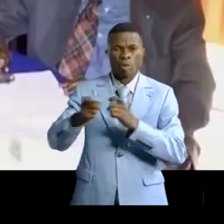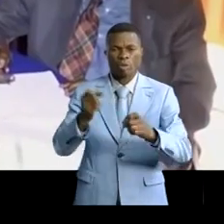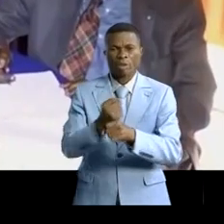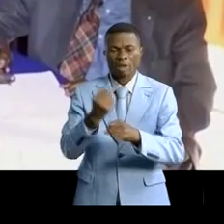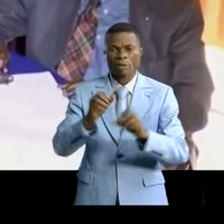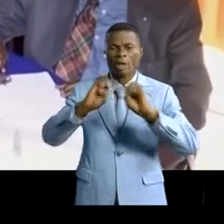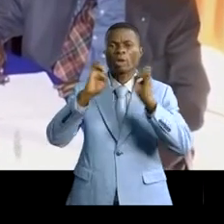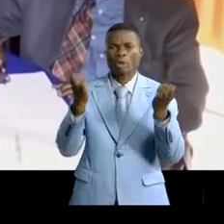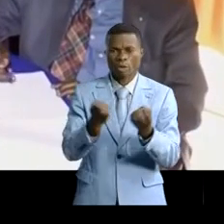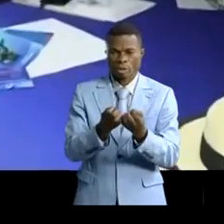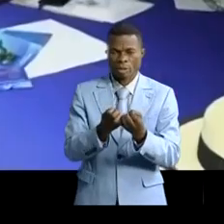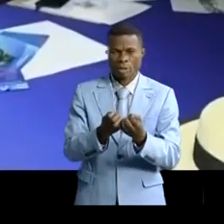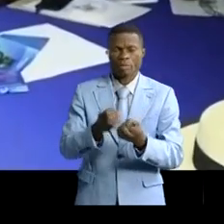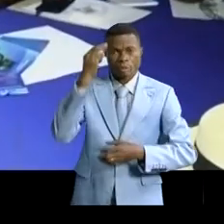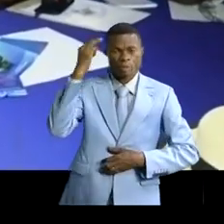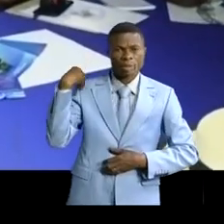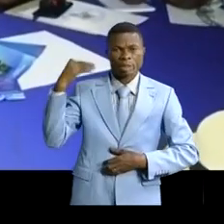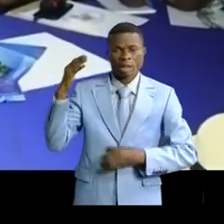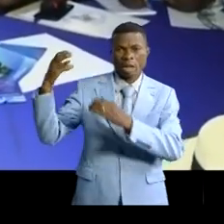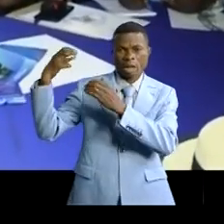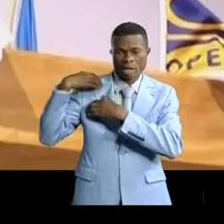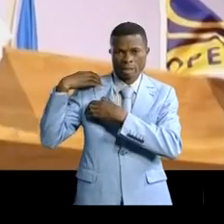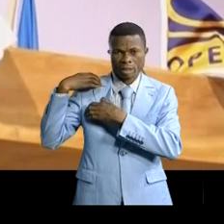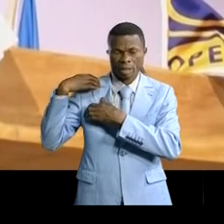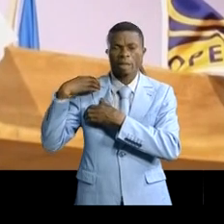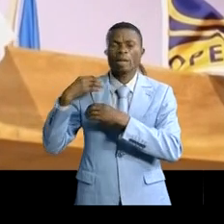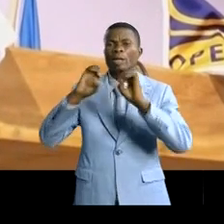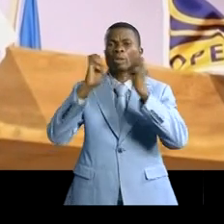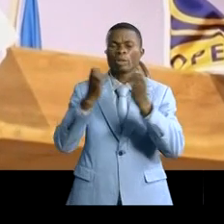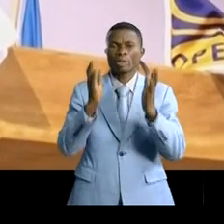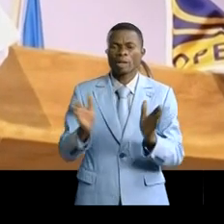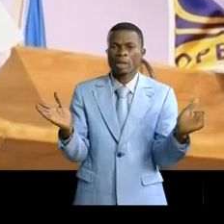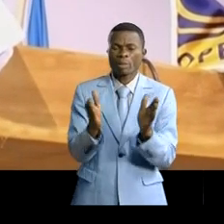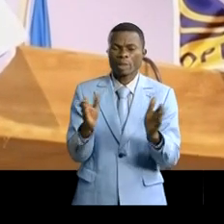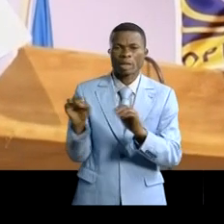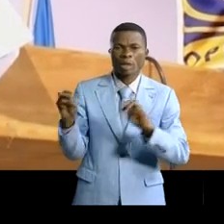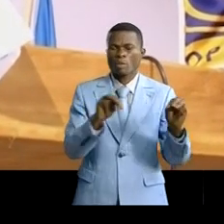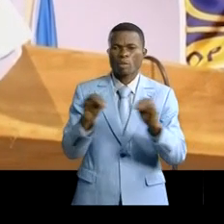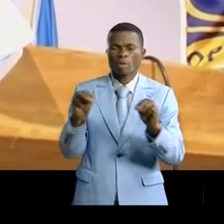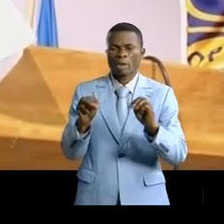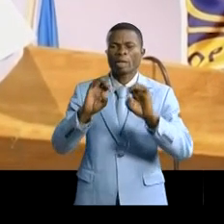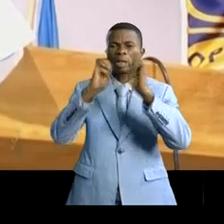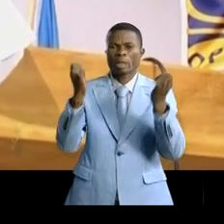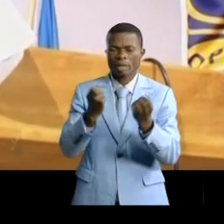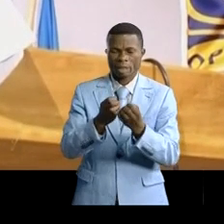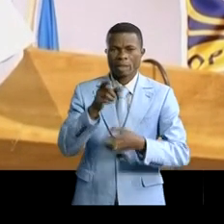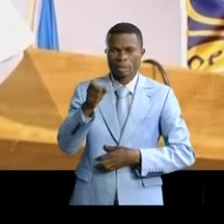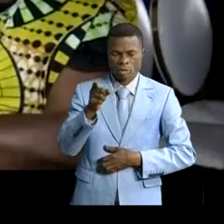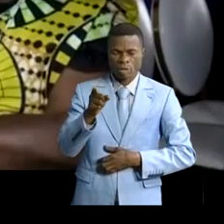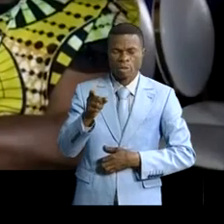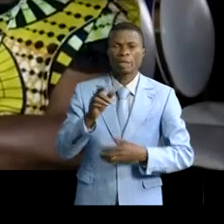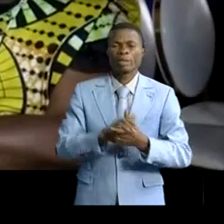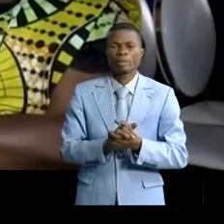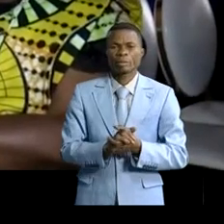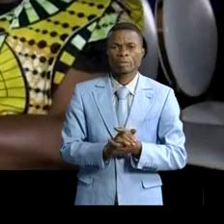entreprises, parrainée par le ministre d'État en charge de l'entrepreneuriat, petites et moyennes entreprises, maître Eustache Mouhanzi